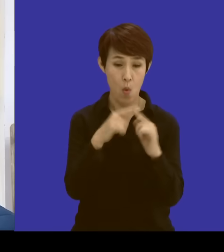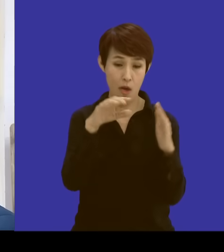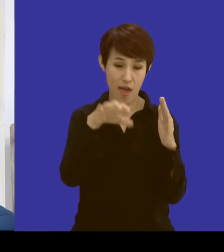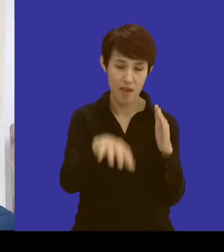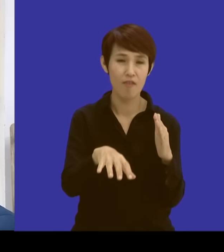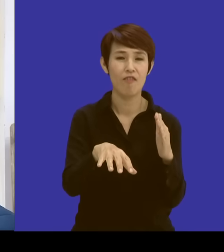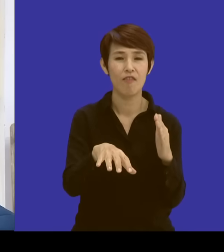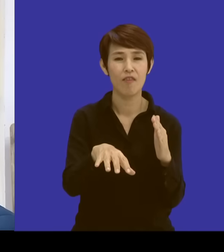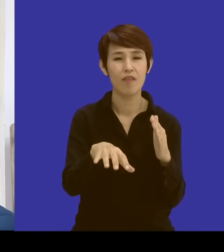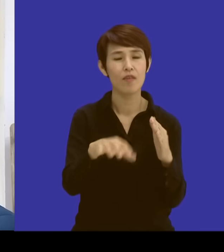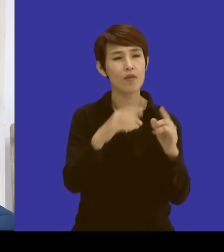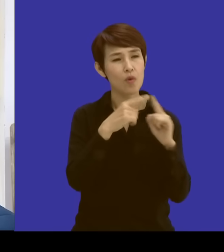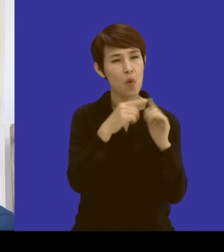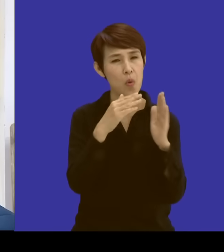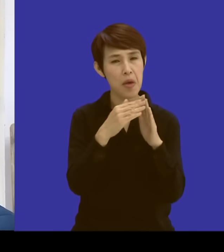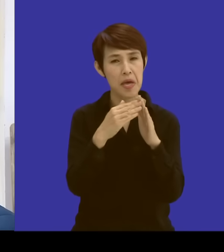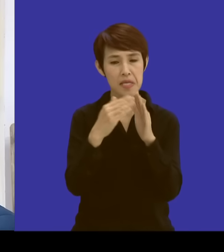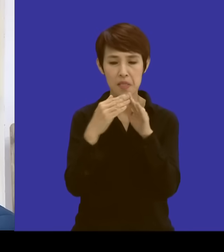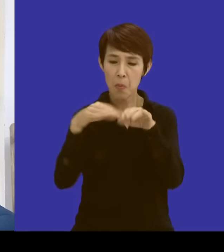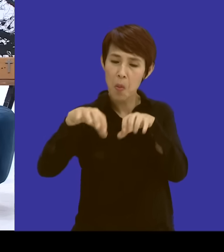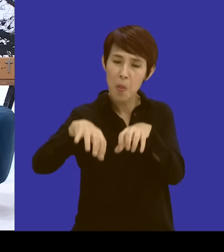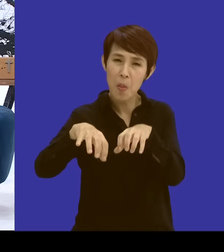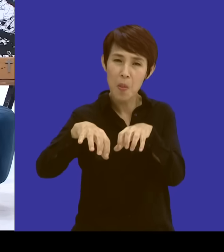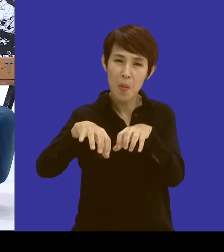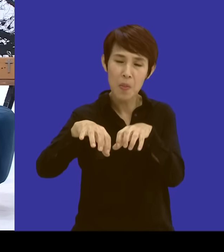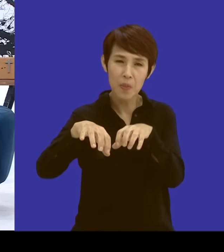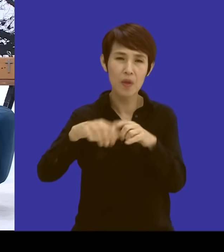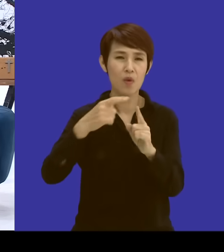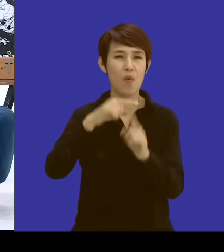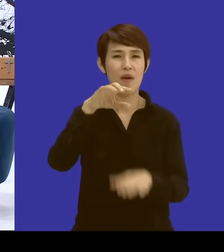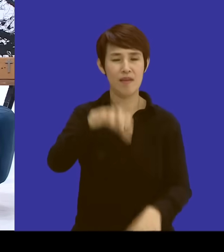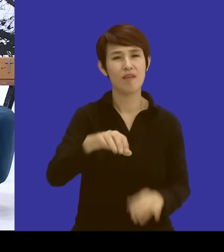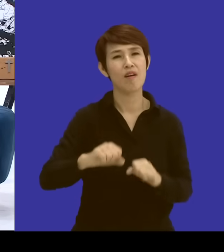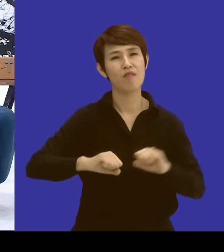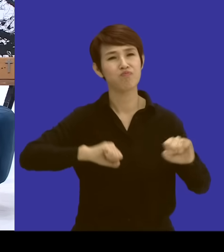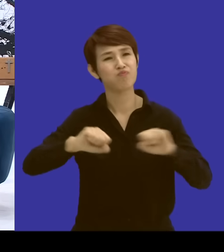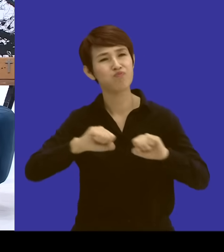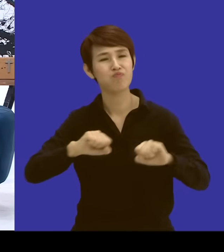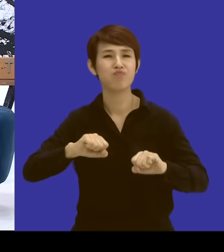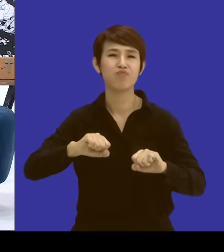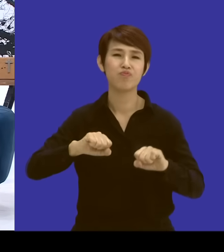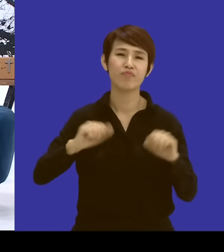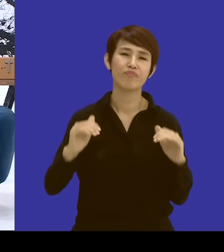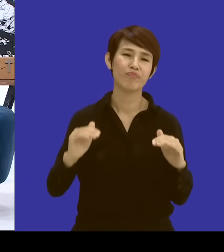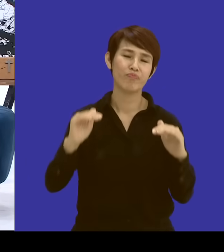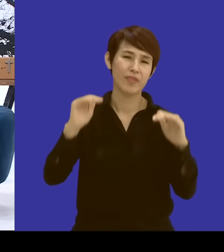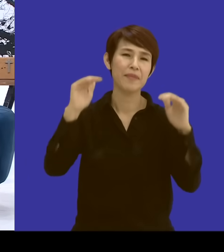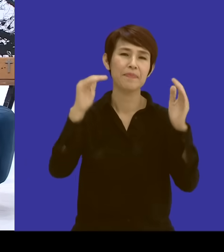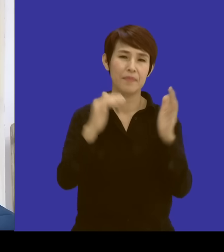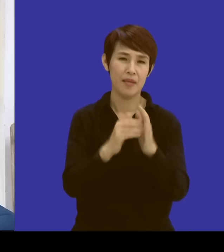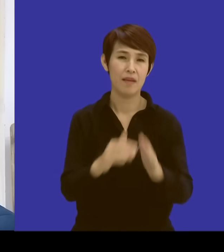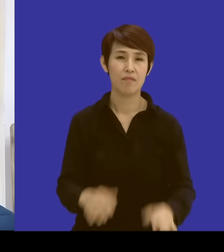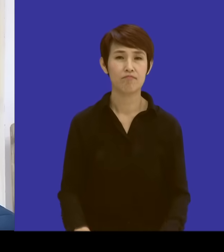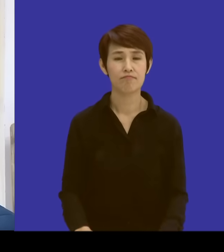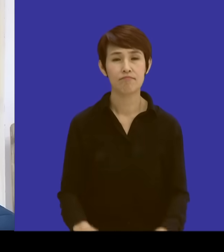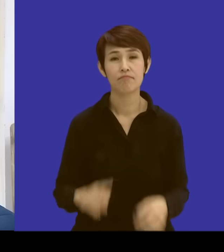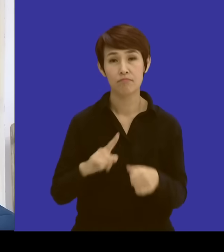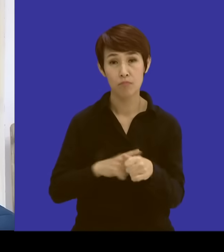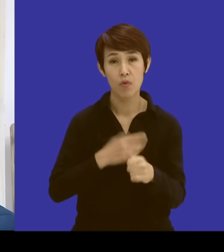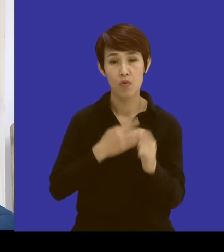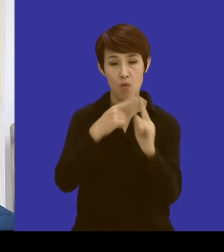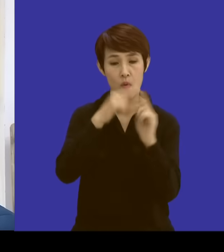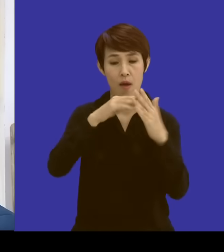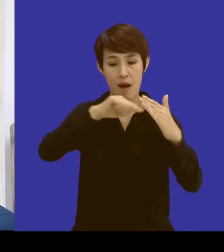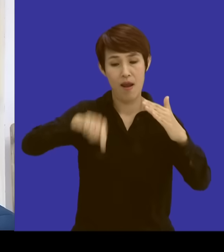또 교회와 집이 바로 옆이고 그 교회 뜰에서 자라고 그러면서 그냥 태어나면서 그냥 나는 교회 안에